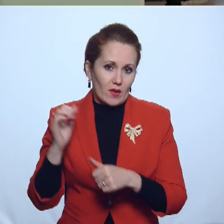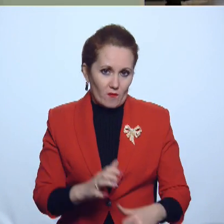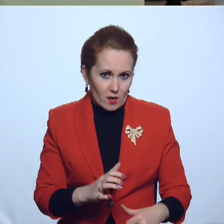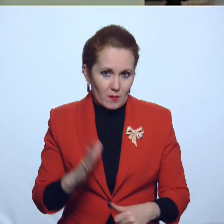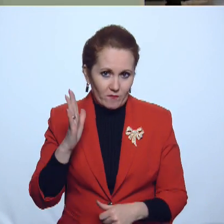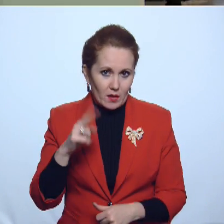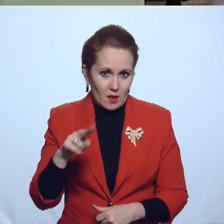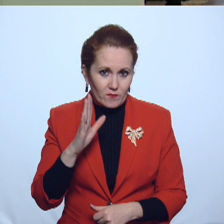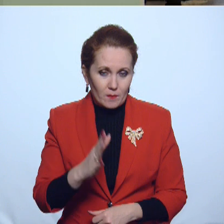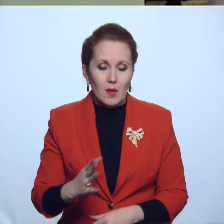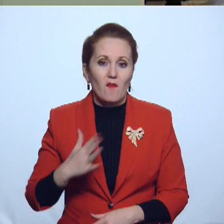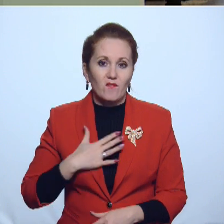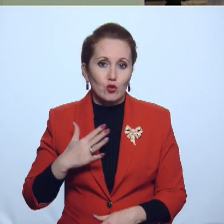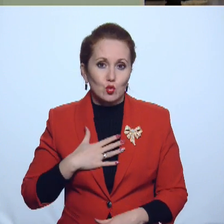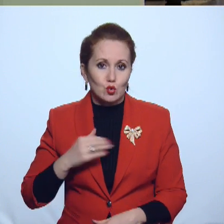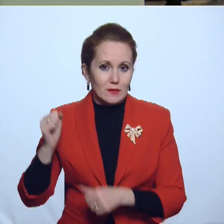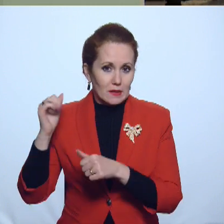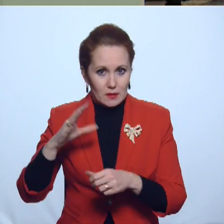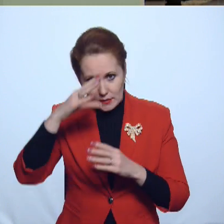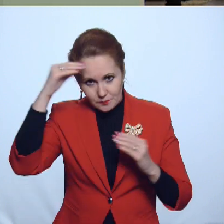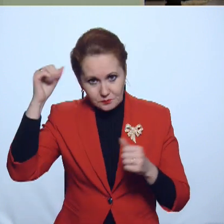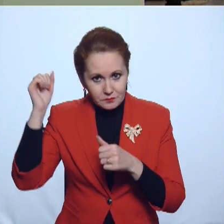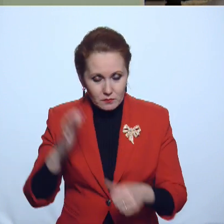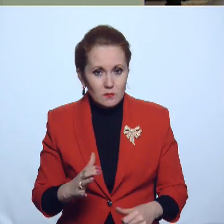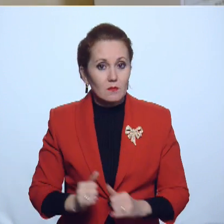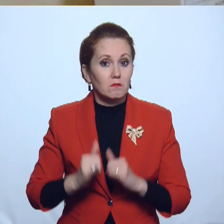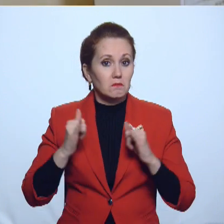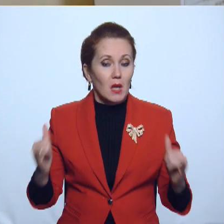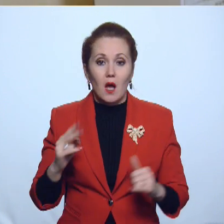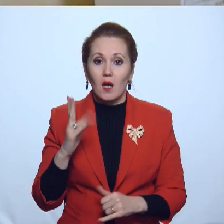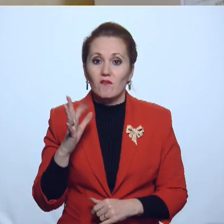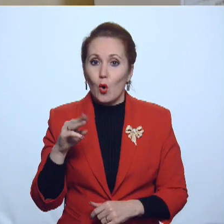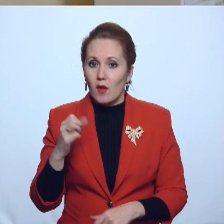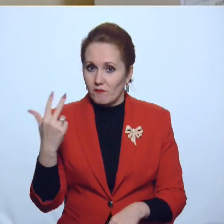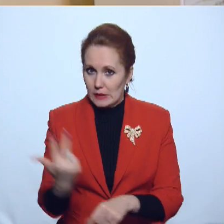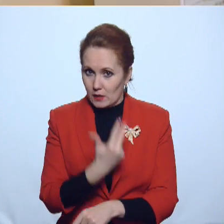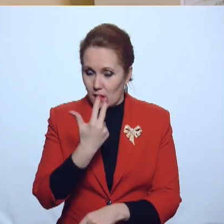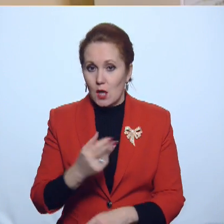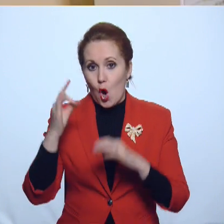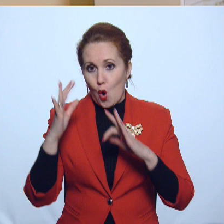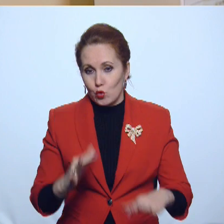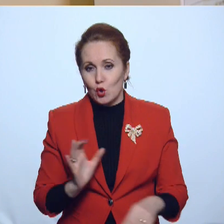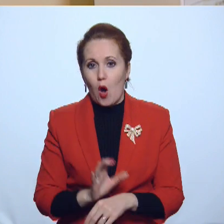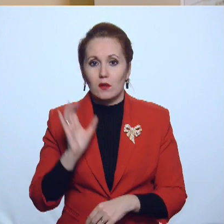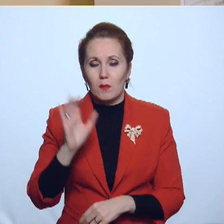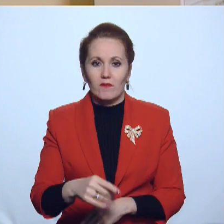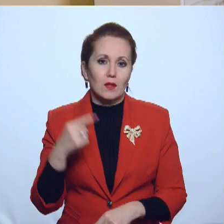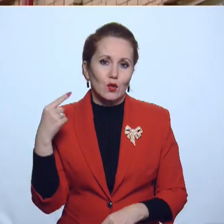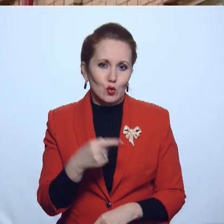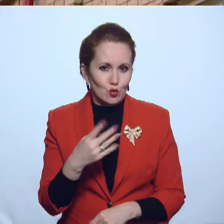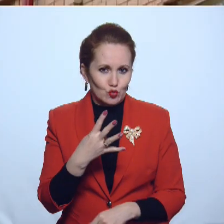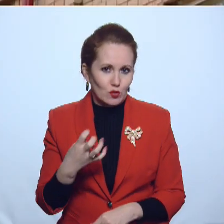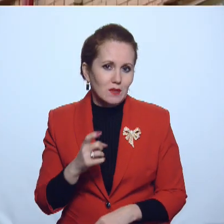войска. Воздушно-десантные войска квота выросла в 3 раза. Всего в осенний призыв республика отправит в армию почти